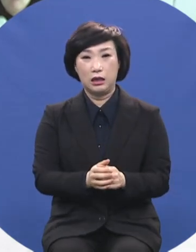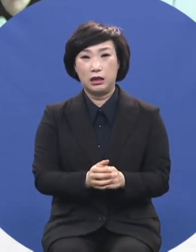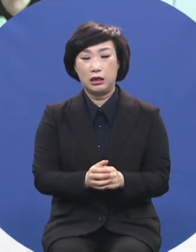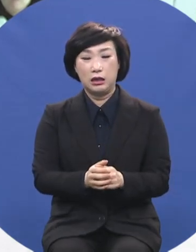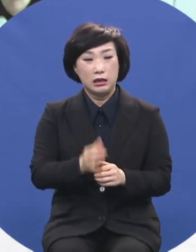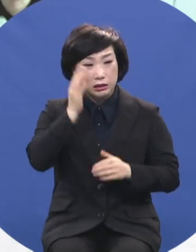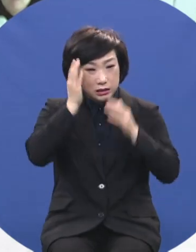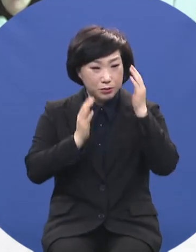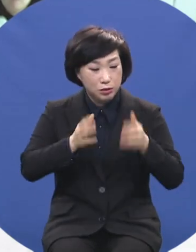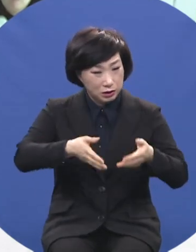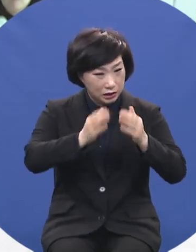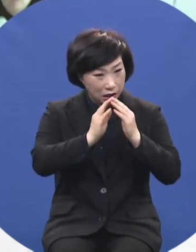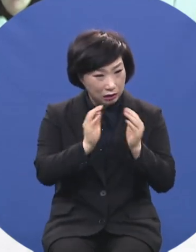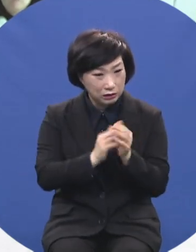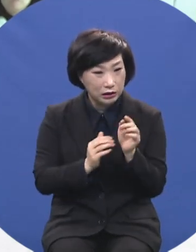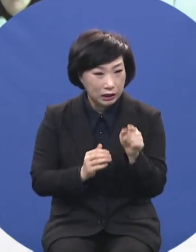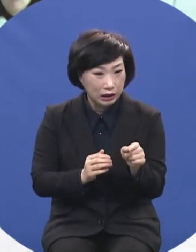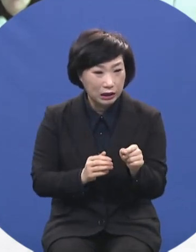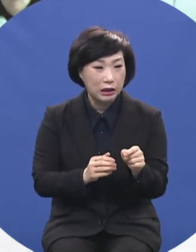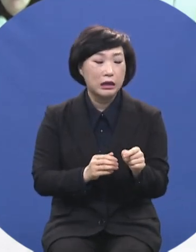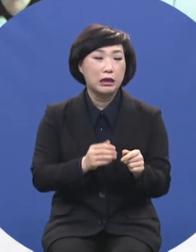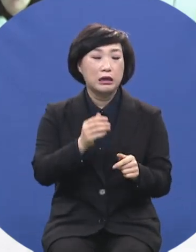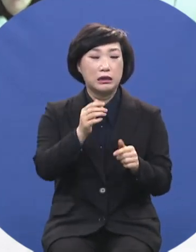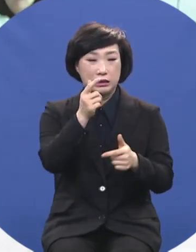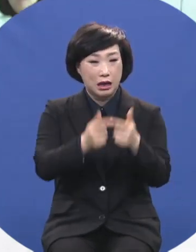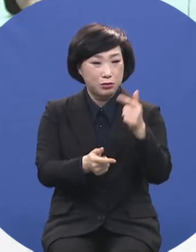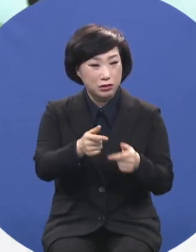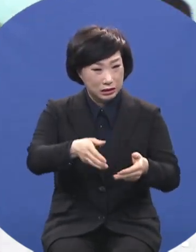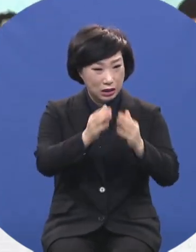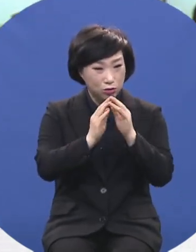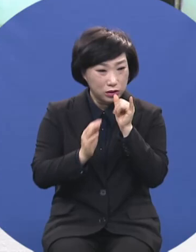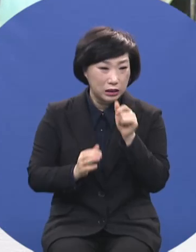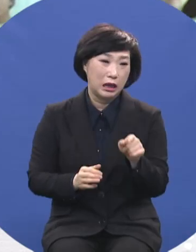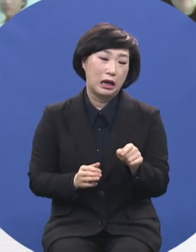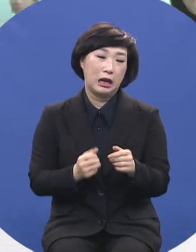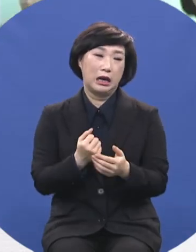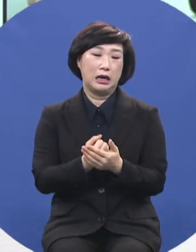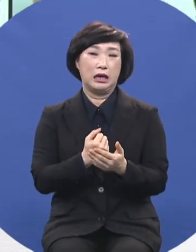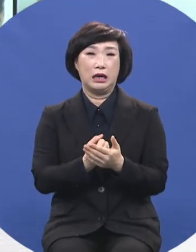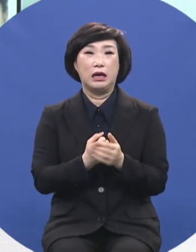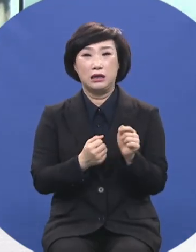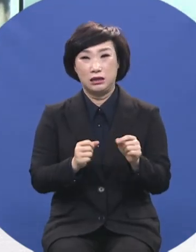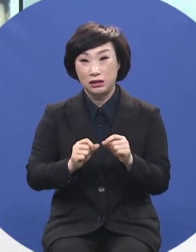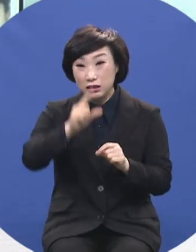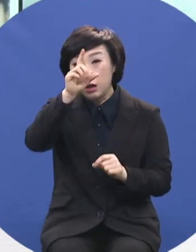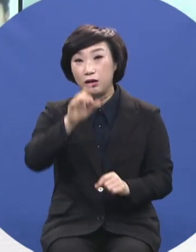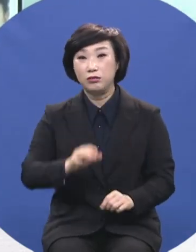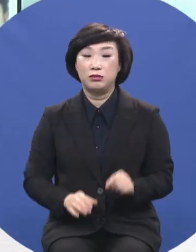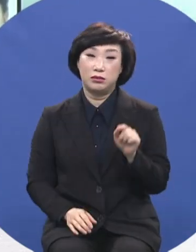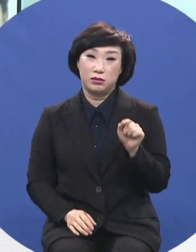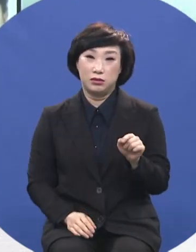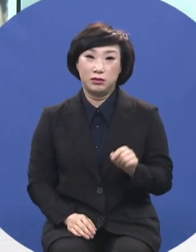집으로 짓네. 타버린 나무로 짓네. 이런 사람 좀 많아요.